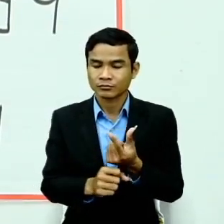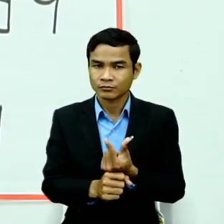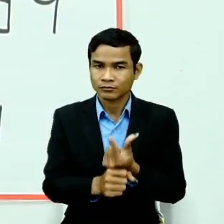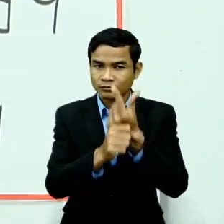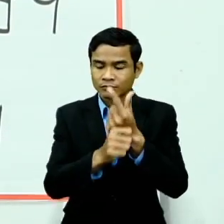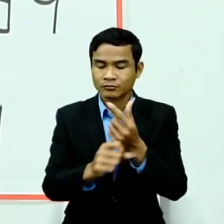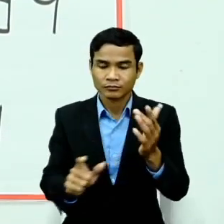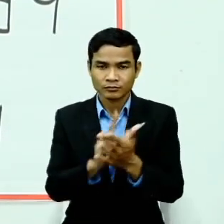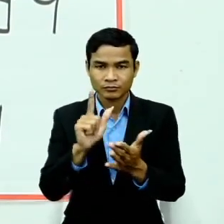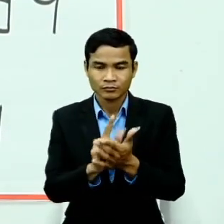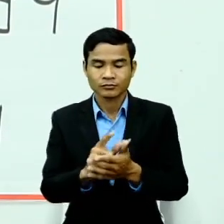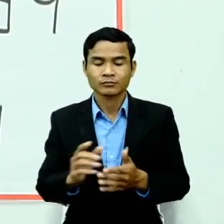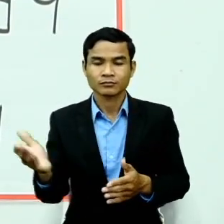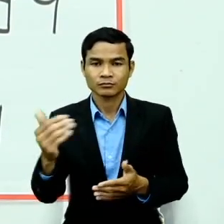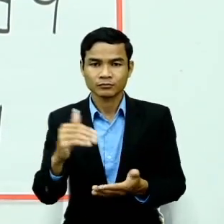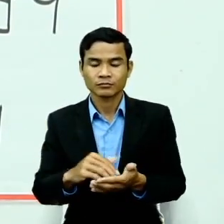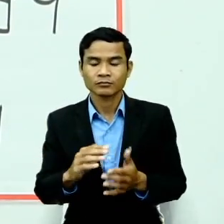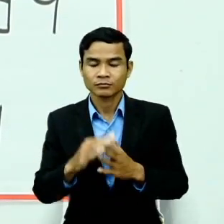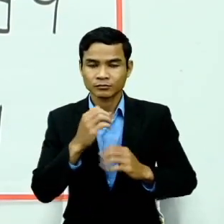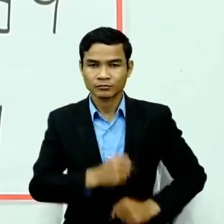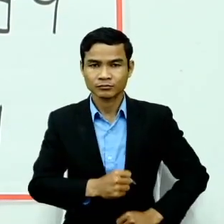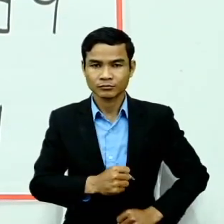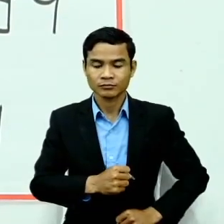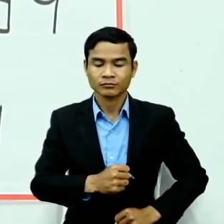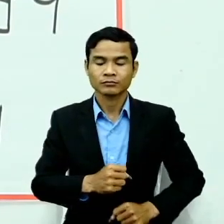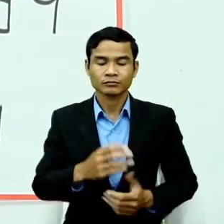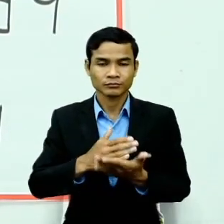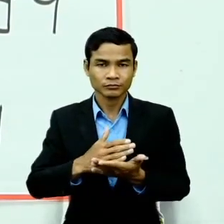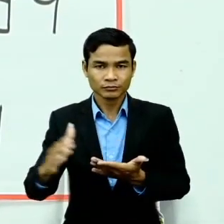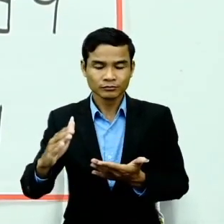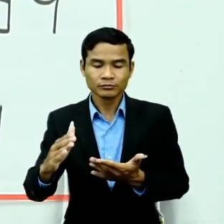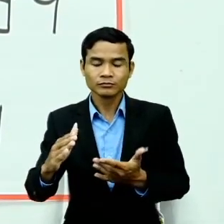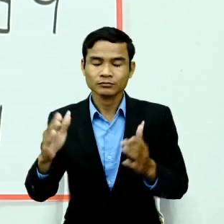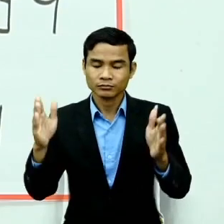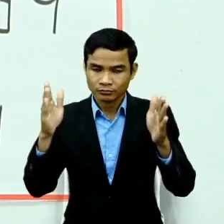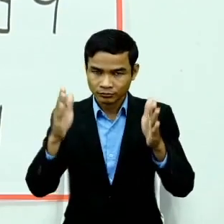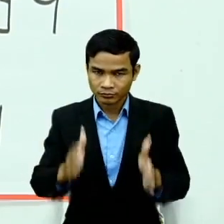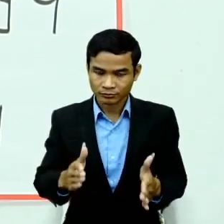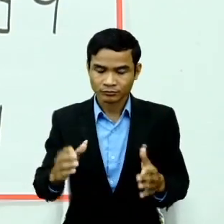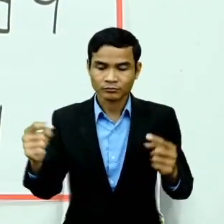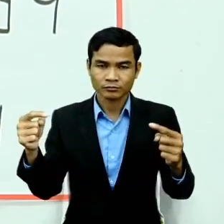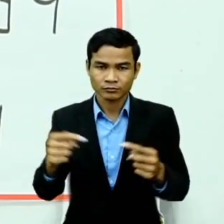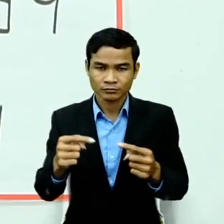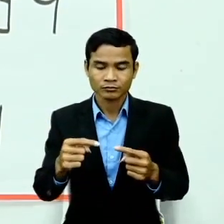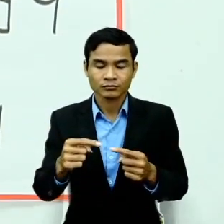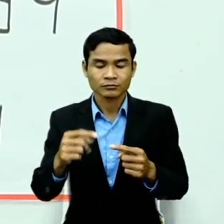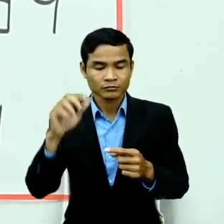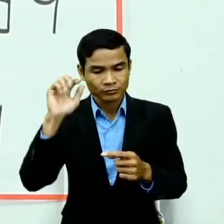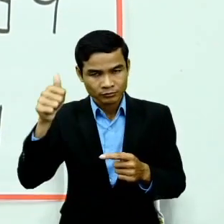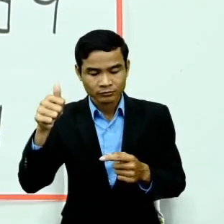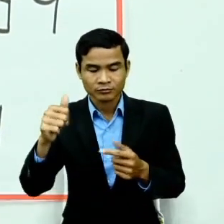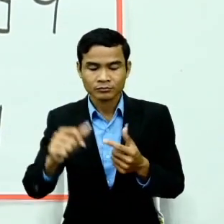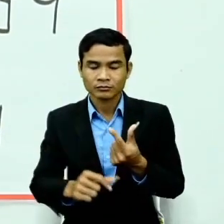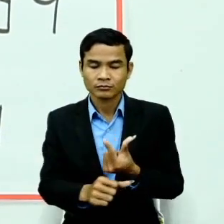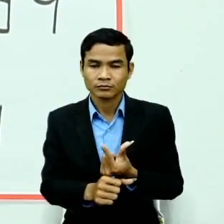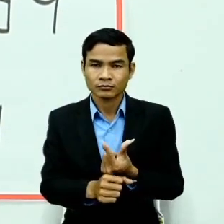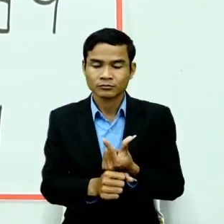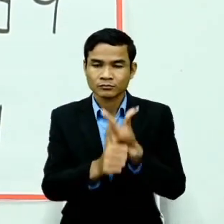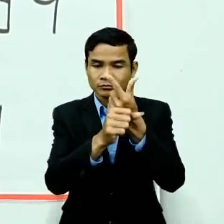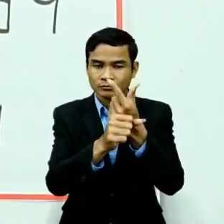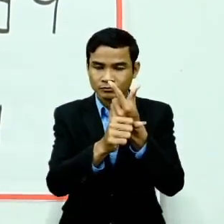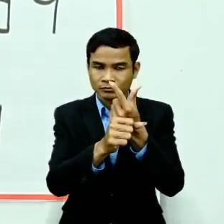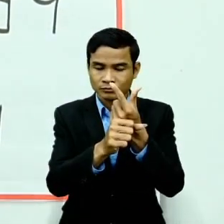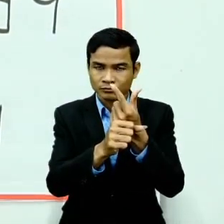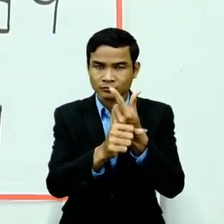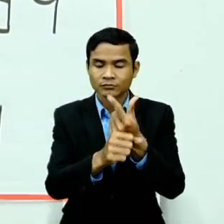ăn được con sẽ đọc mà đón tiết vô thí cầm chát sạch trở nâng tầm